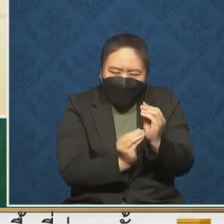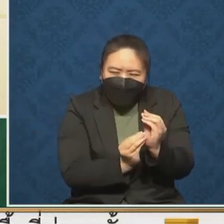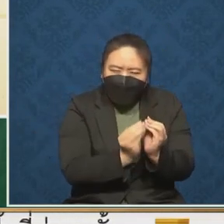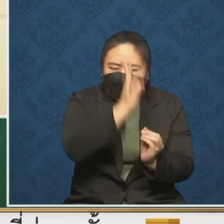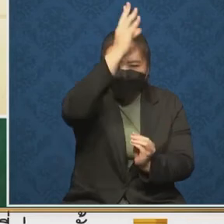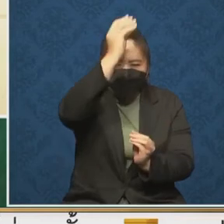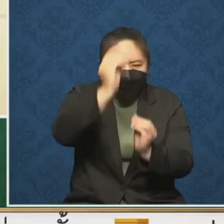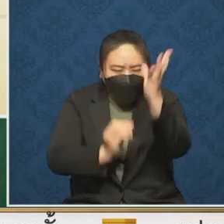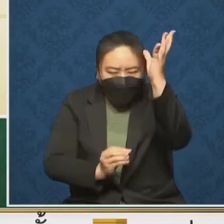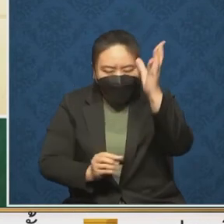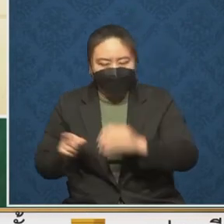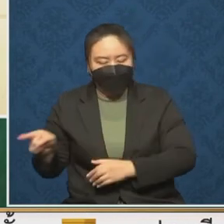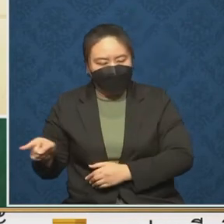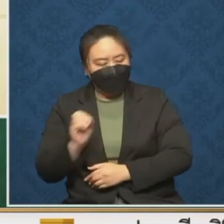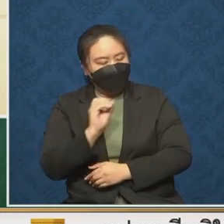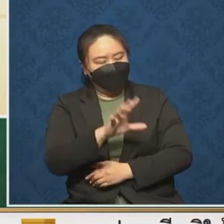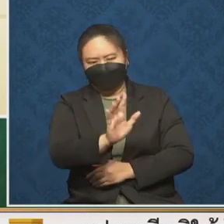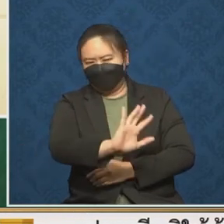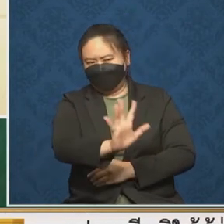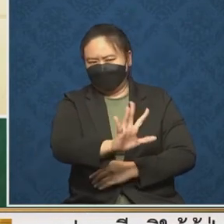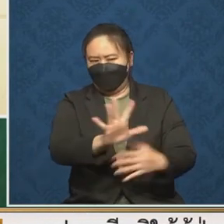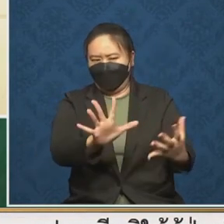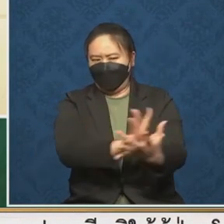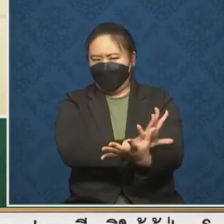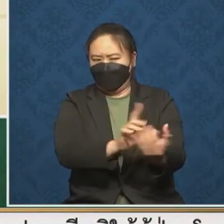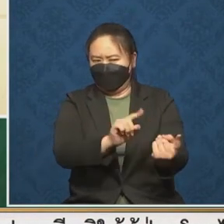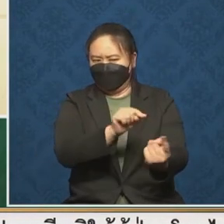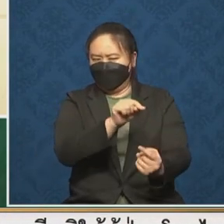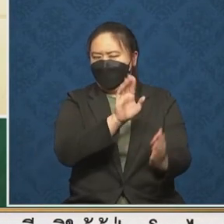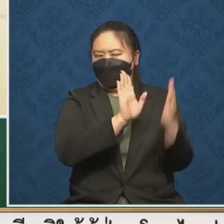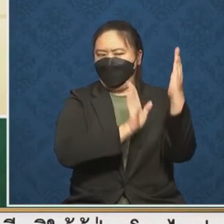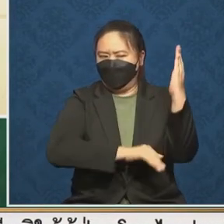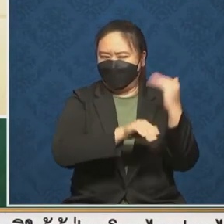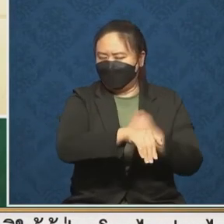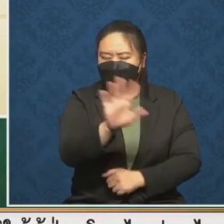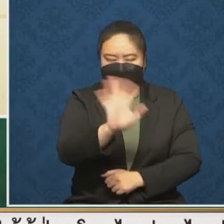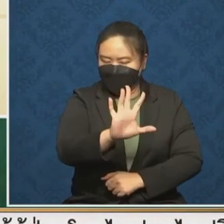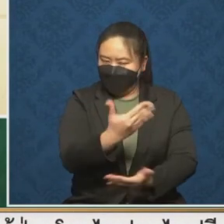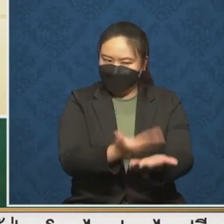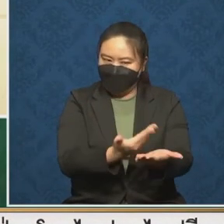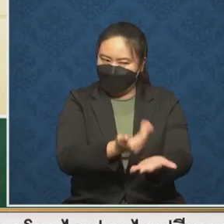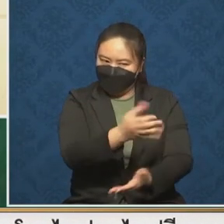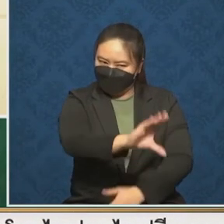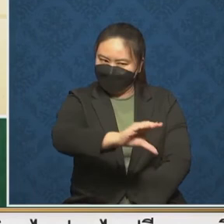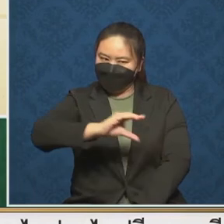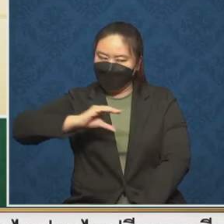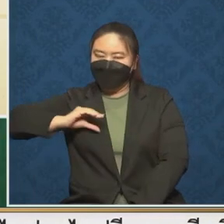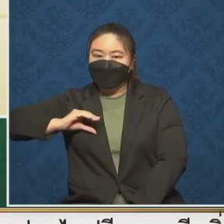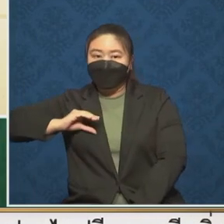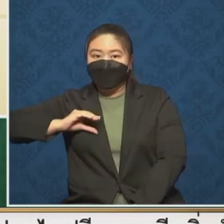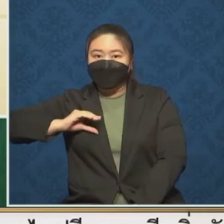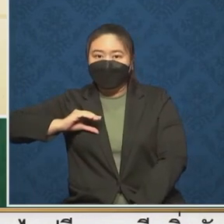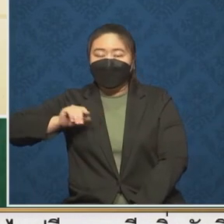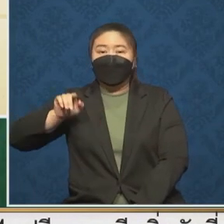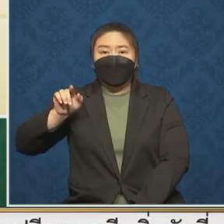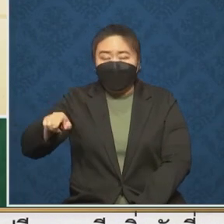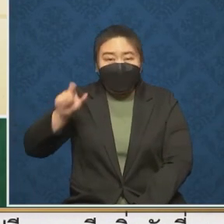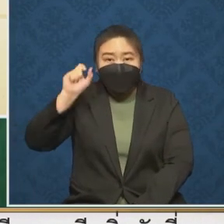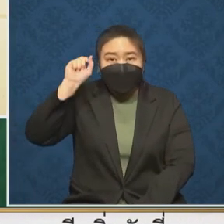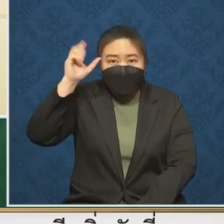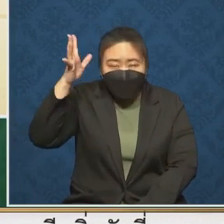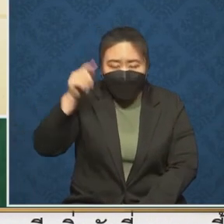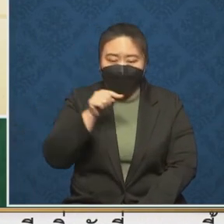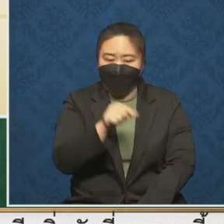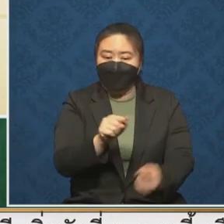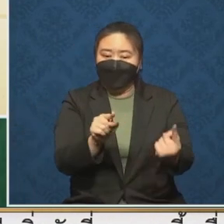ธรรมท้องถิ่นแล้วไปเรียกเขาคืนเงินท่านไม่เคยเข้าใจหรอว่าสังคมมันมีมูฟเมนต์ทั้งที่ค